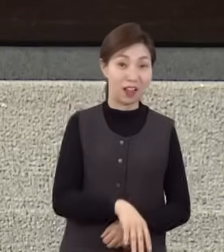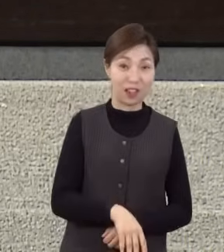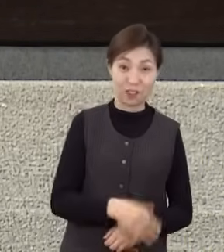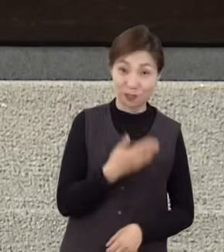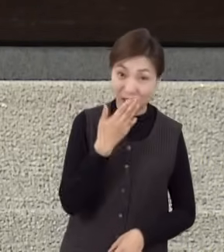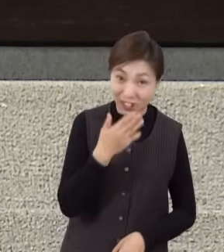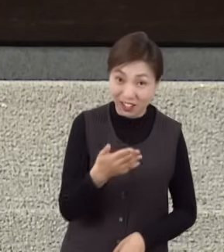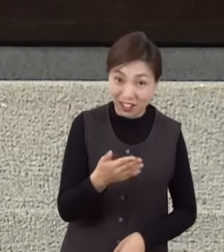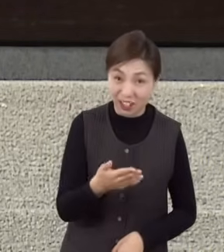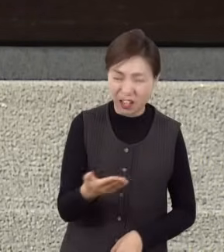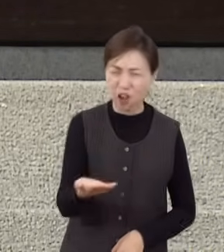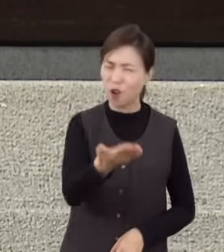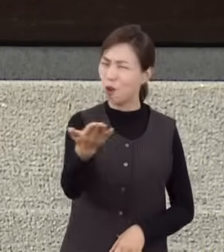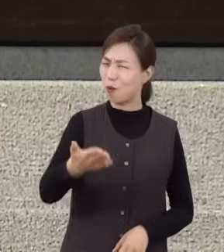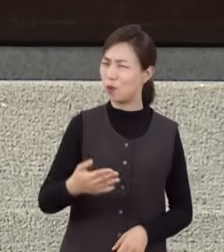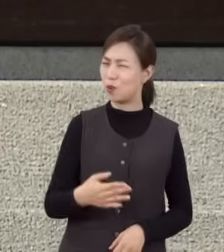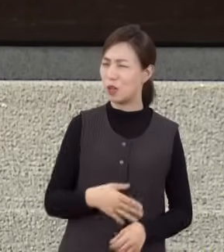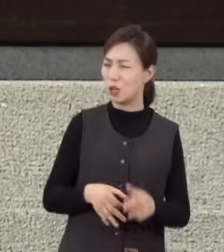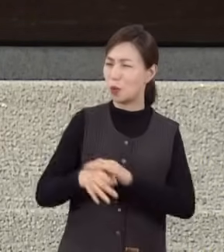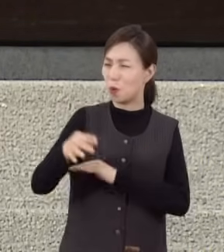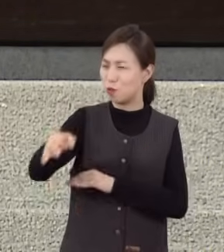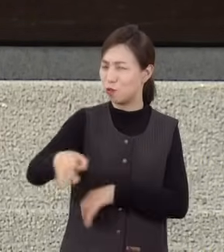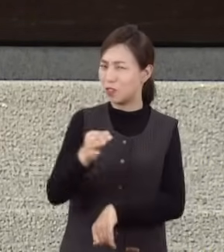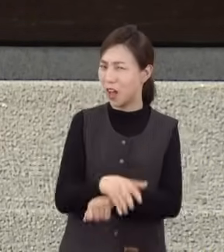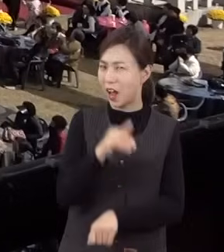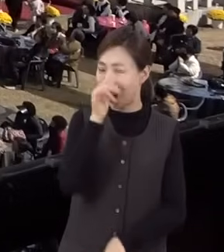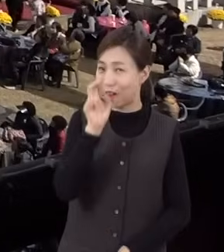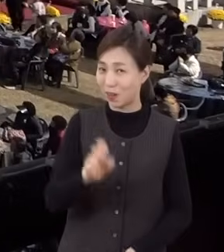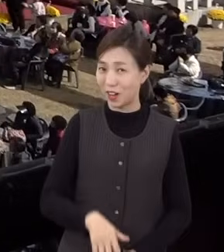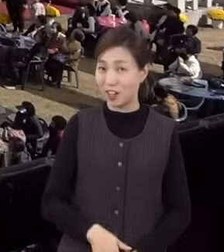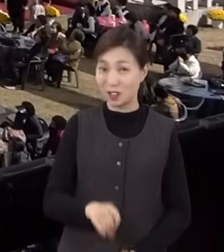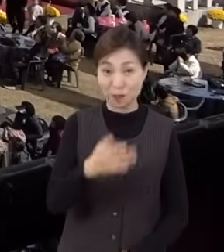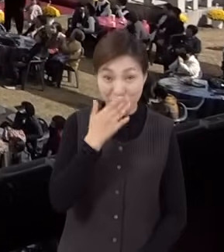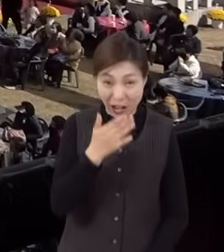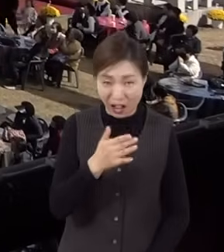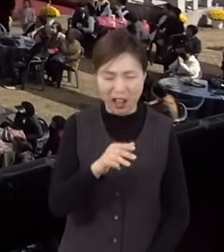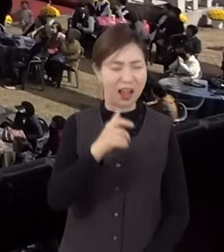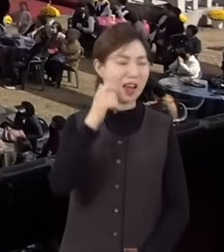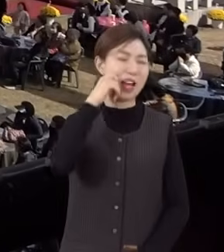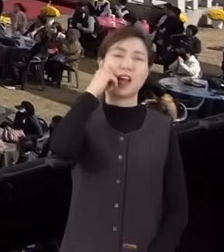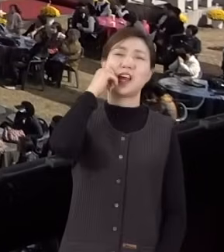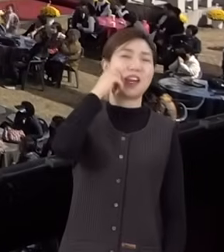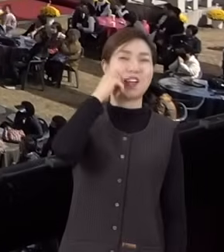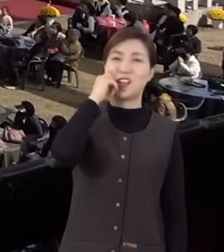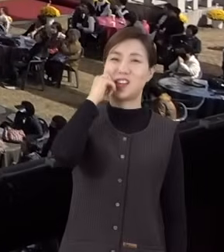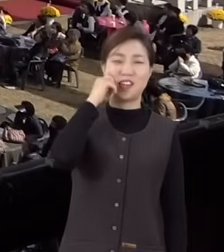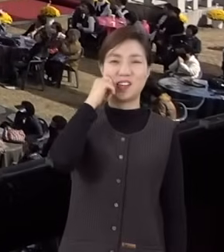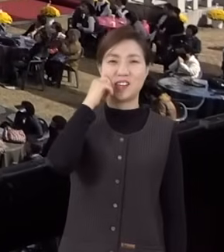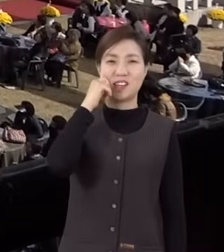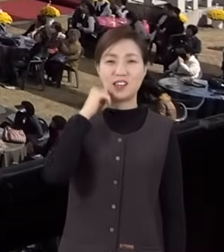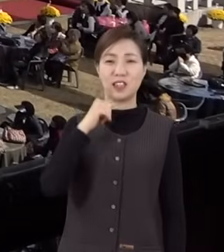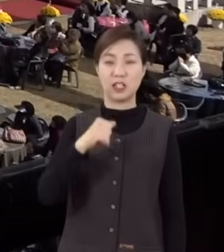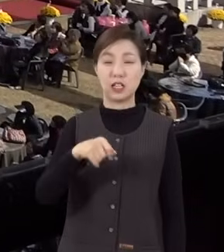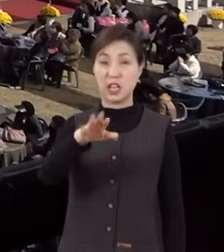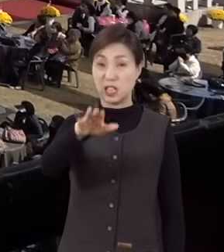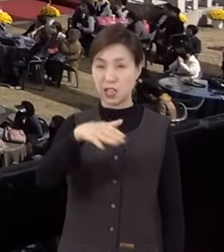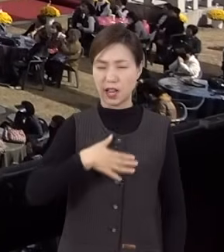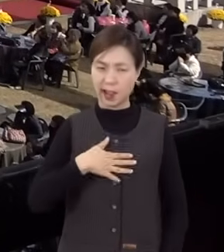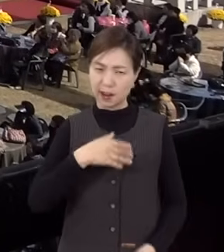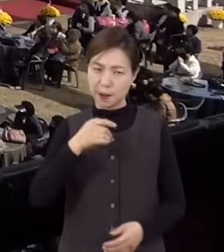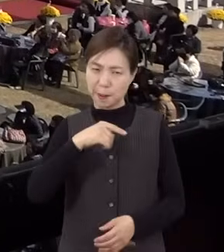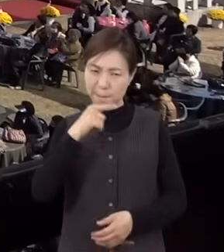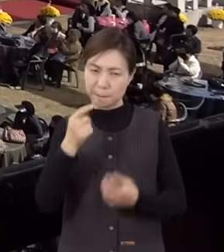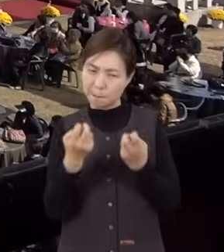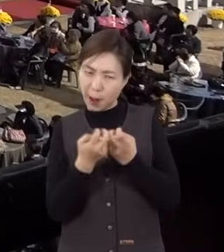근데 그런 거 다 속는다? 우리 불자님들 보면 내가 무슨 비방이 있으니 큰돈을 나한테 주시면 내가